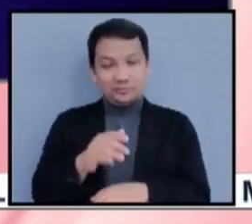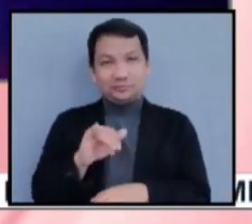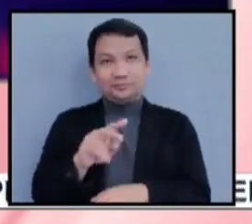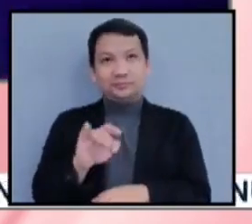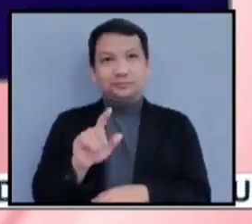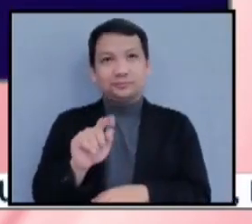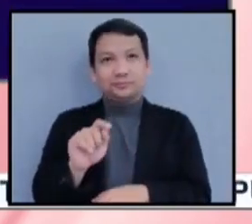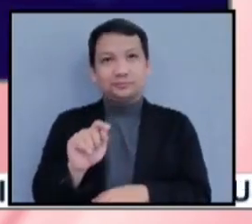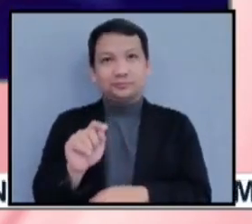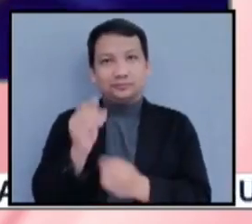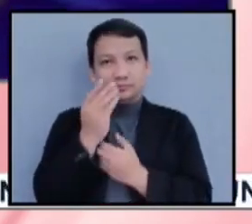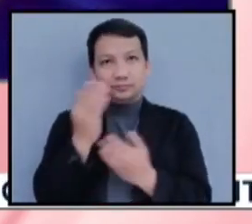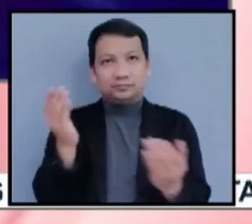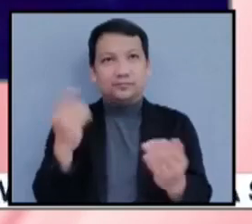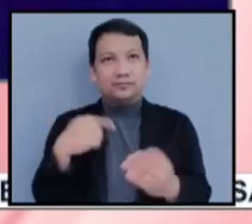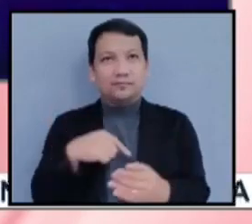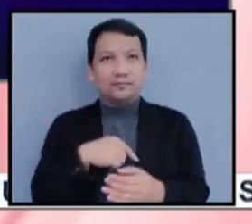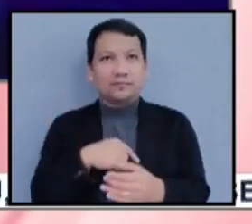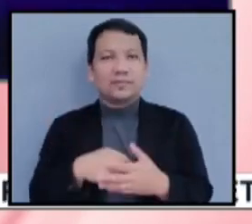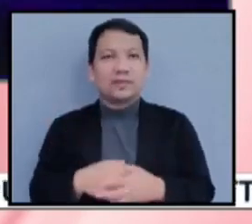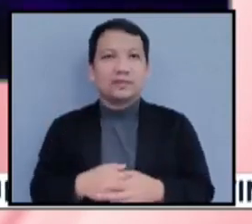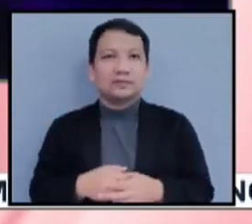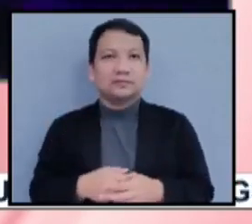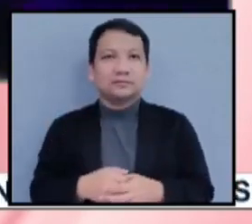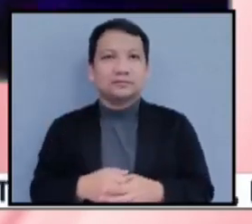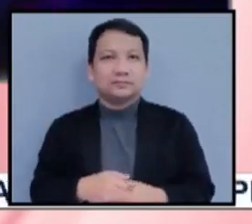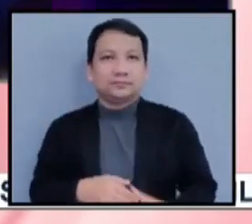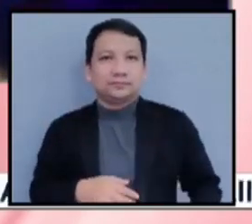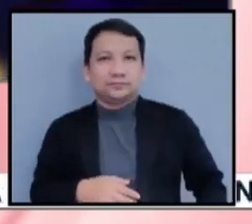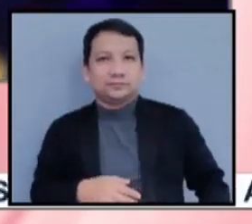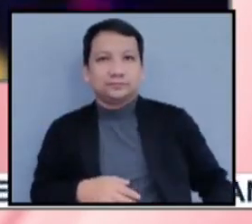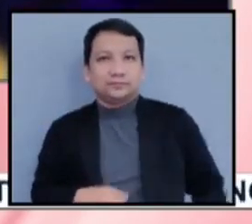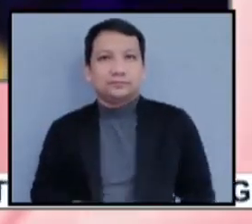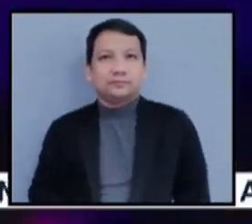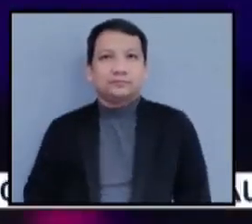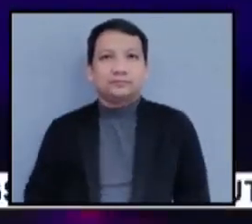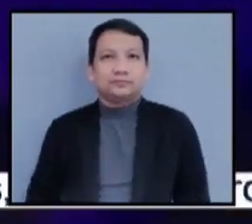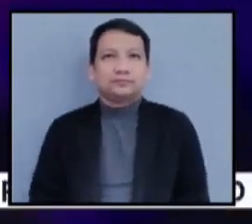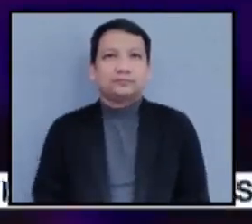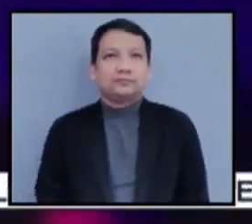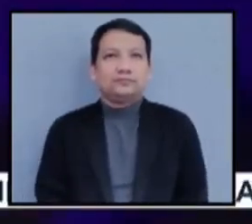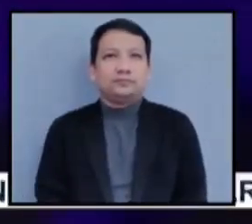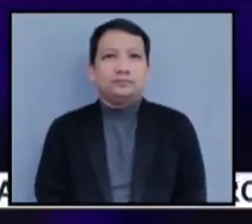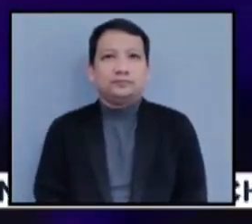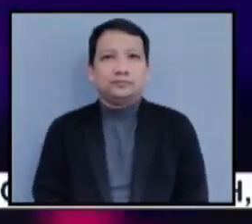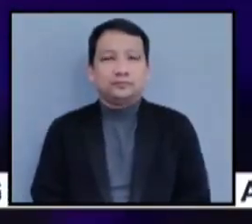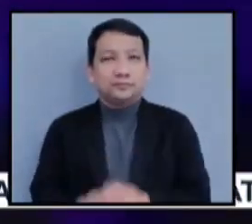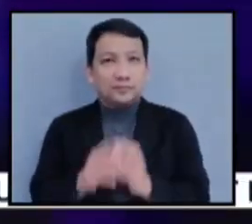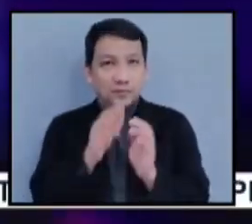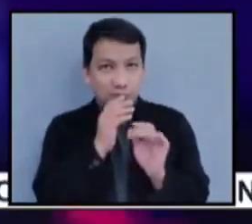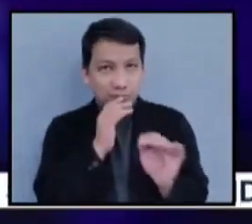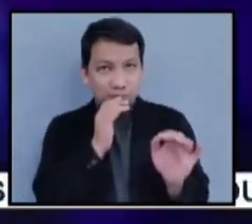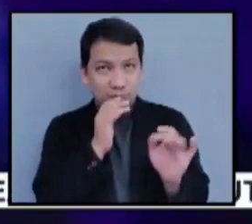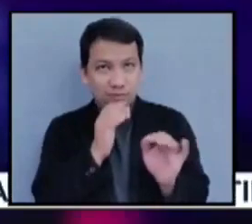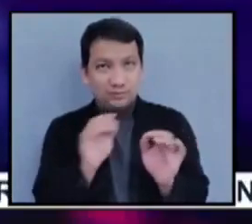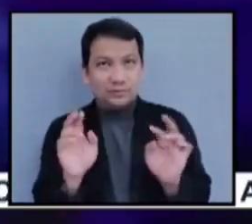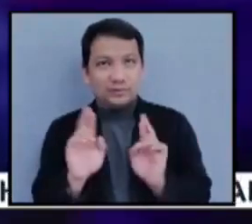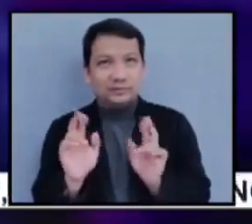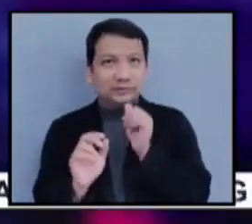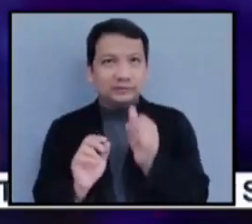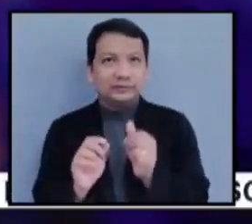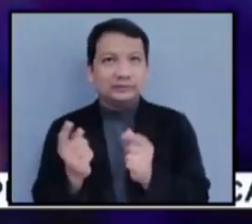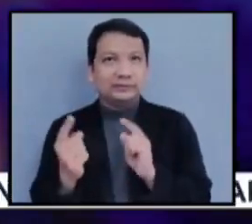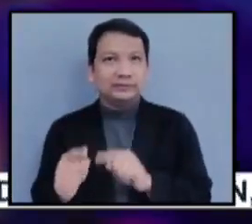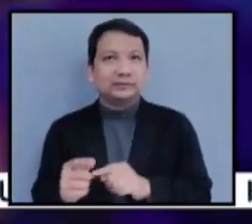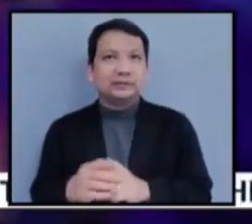yung instrument. Okay, sige. Gusto mo maging instrument kayo. Gusto mo ba? Gusto mo maging flute? Hindi ka ready. Sige, go. Not ready.